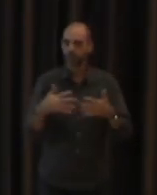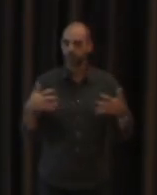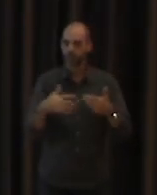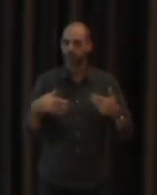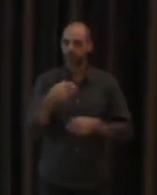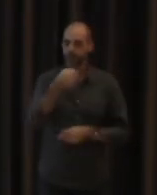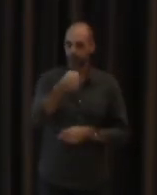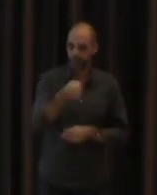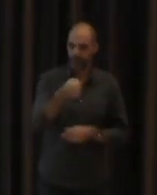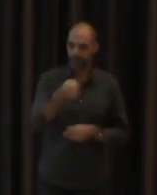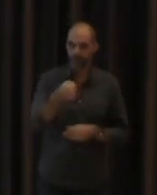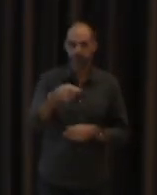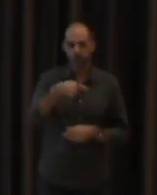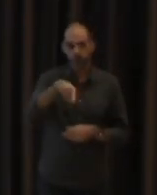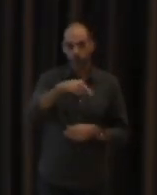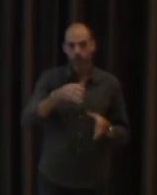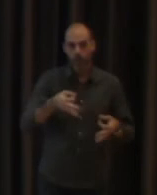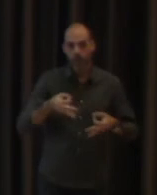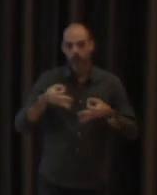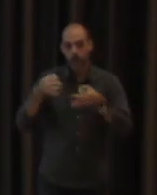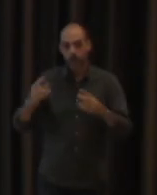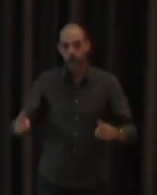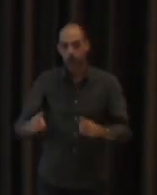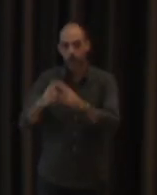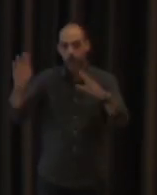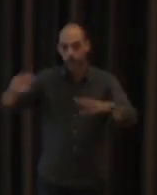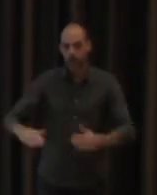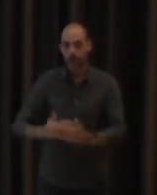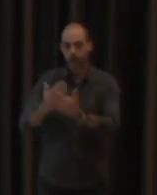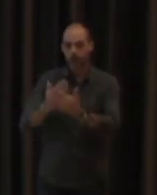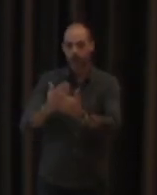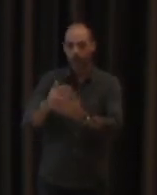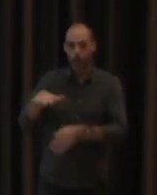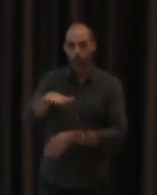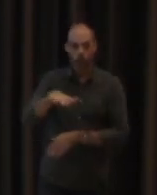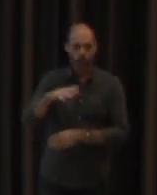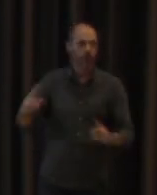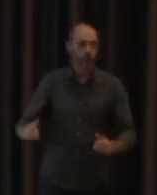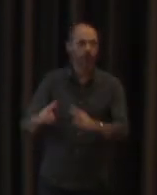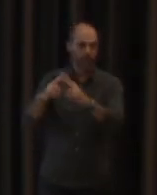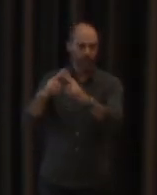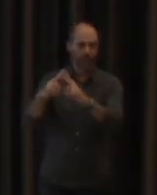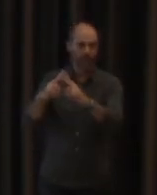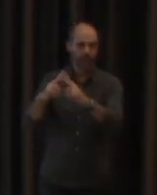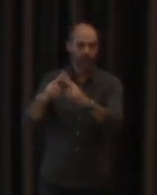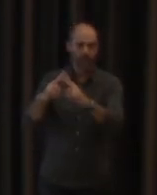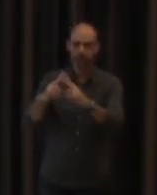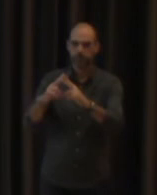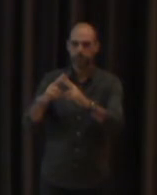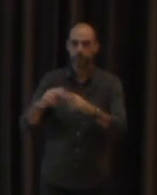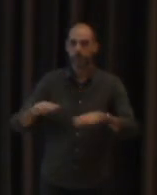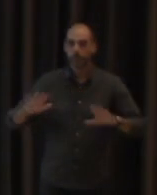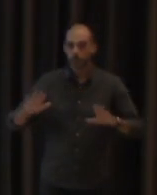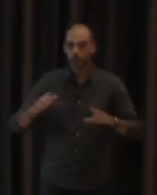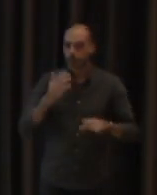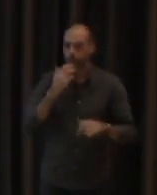A, arribareu a París a la matinada, la destinació és a París, aquí l'hem expressat amb un sintagma preposicional, però